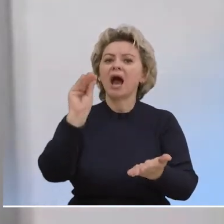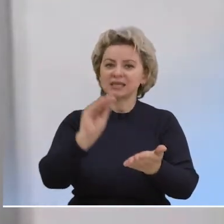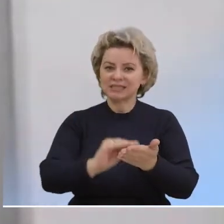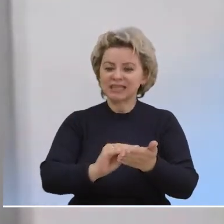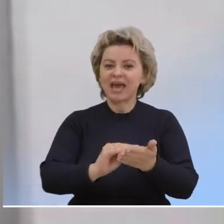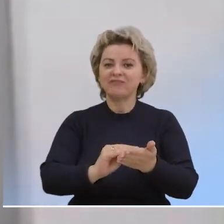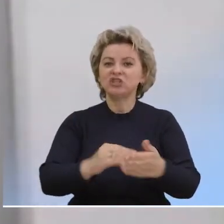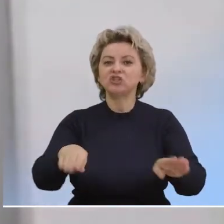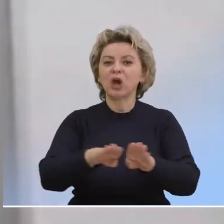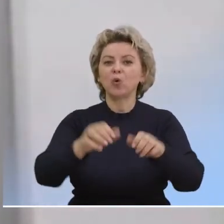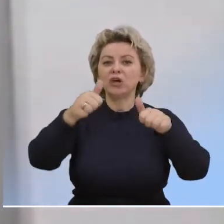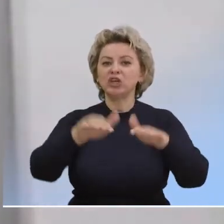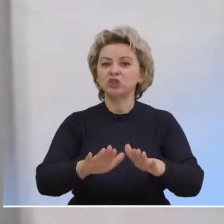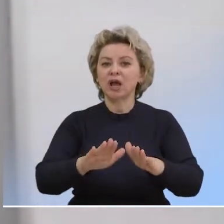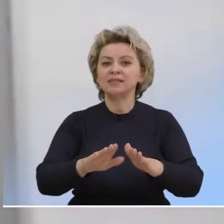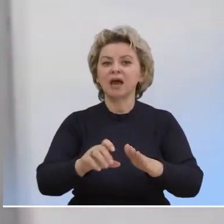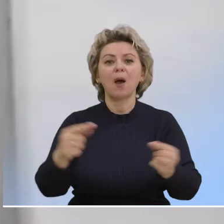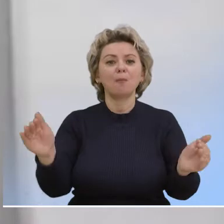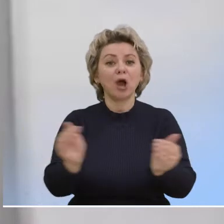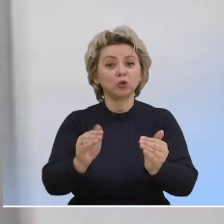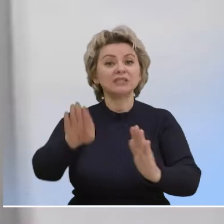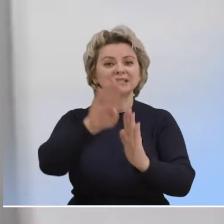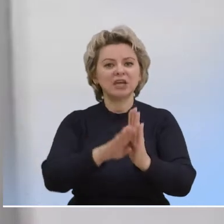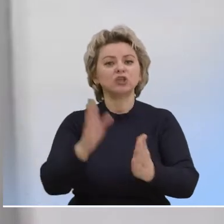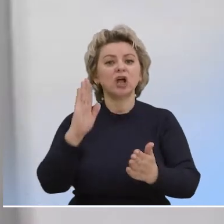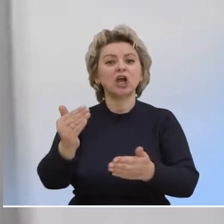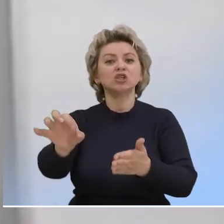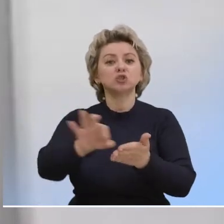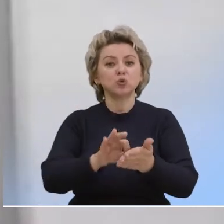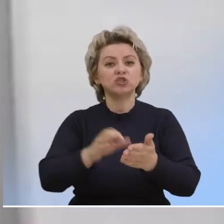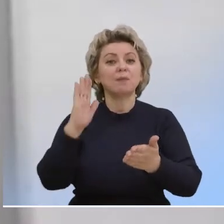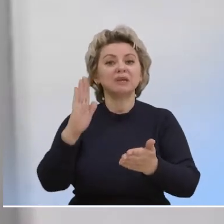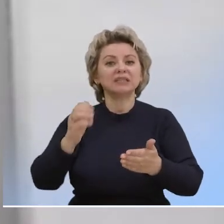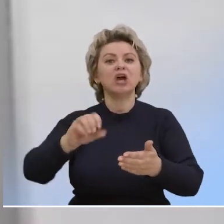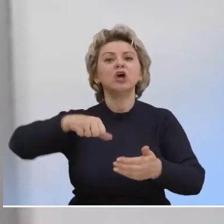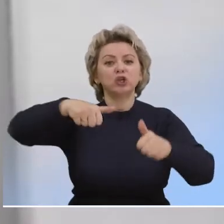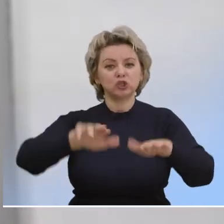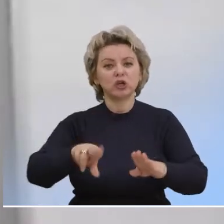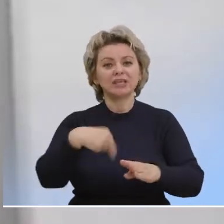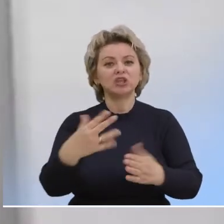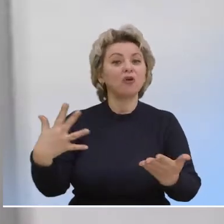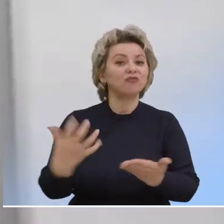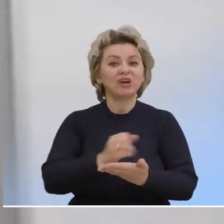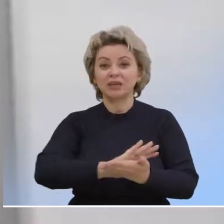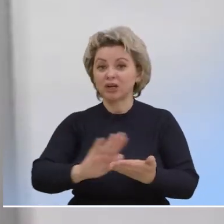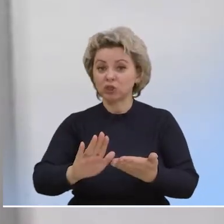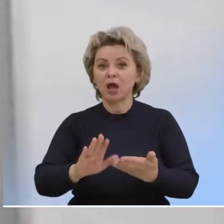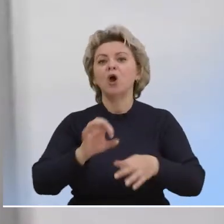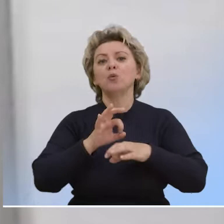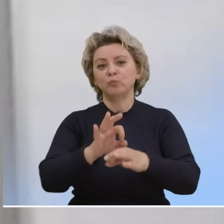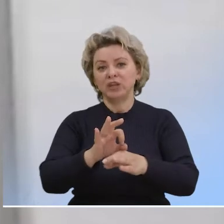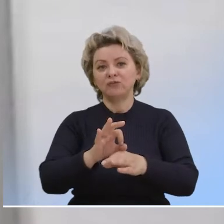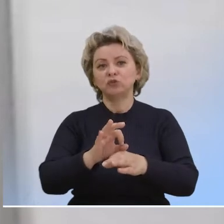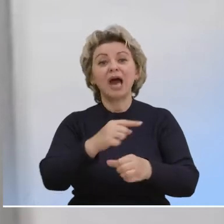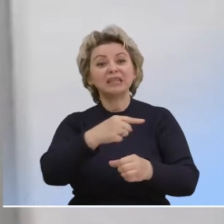ставят костыли, так называемые, и решают какую-то узкую задачу. В долгосрочной перспективе подобные решения не дают выигрыша, а, как правило, приводят